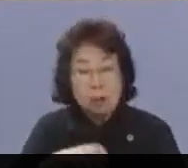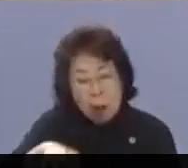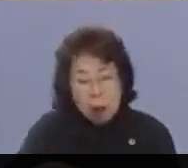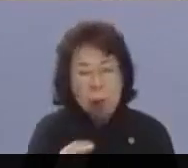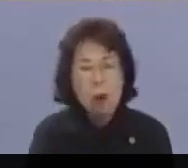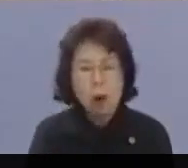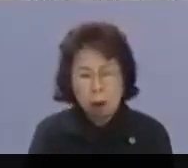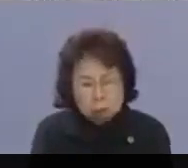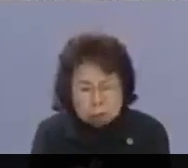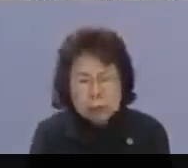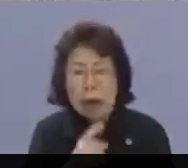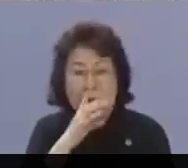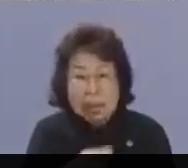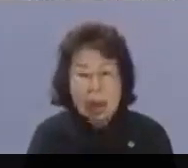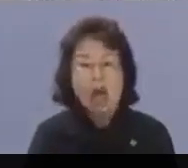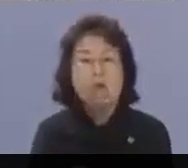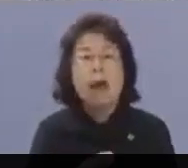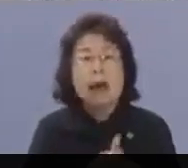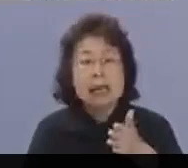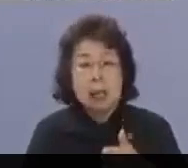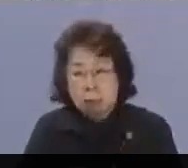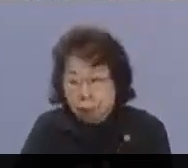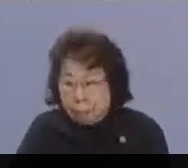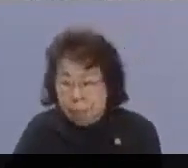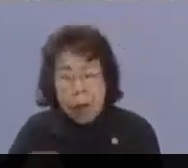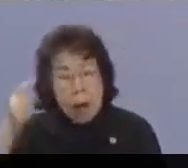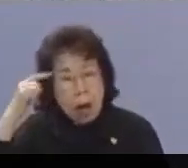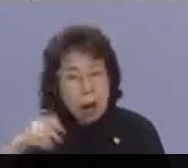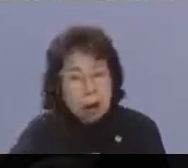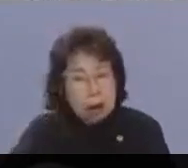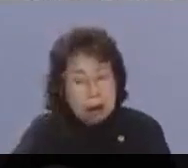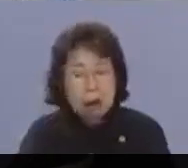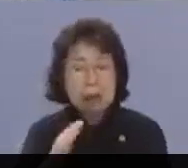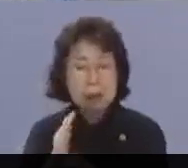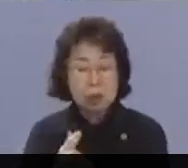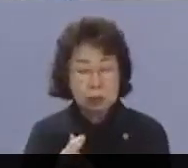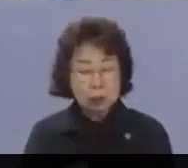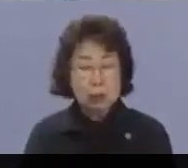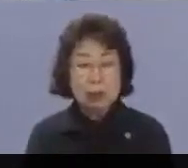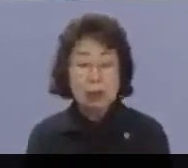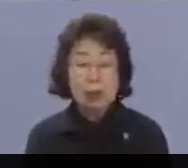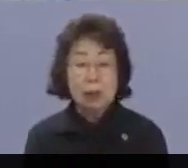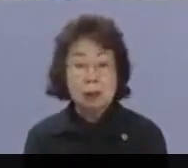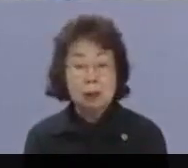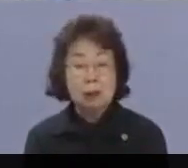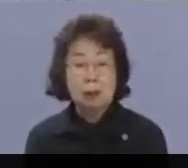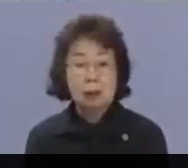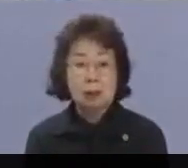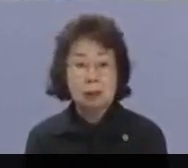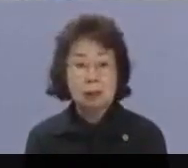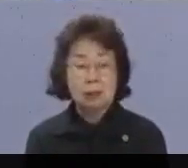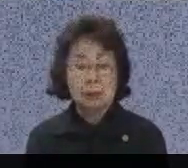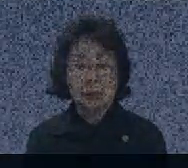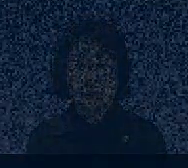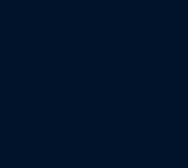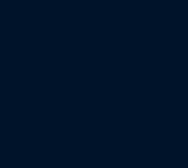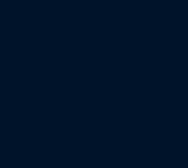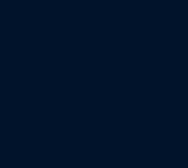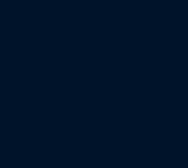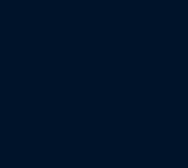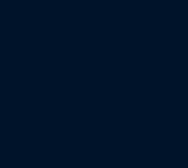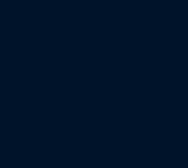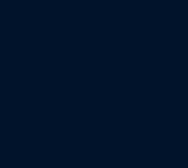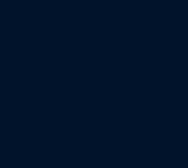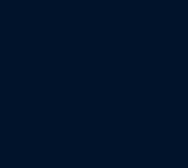매출이 부진한 백화점 매각설도 다시 수면 위로 떠오를 것으로 보입니다. KBS 뉴스 강지아입니다.